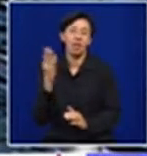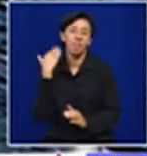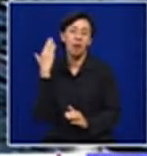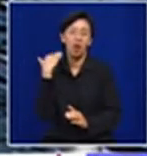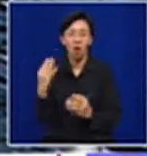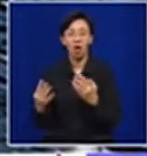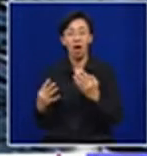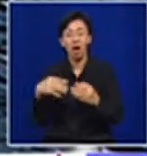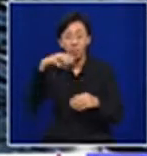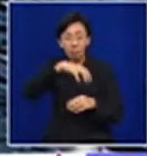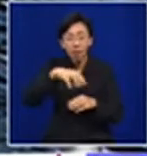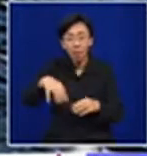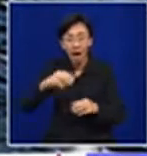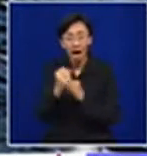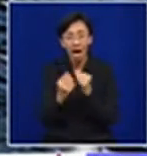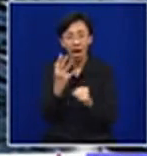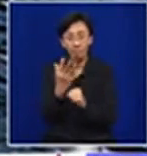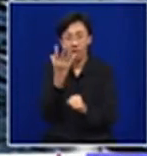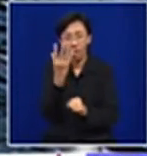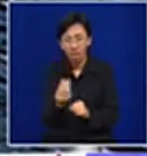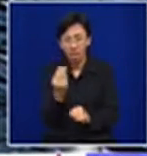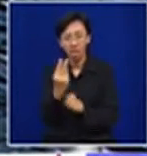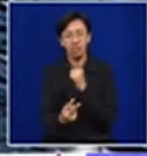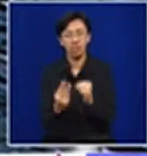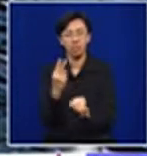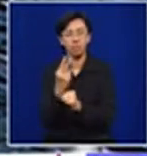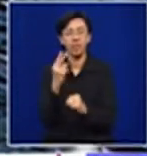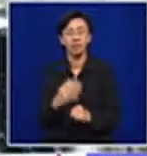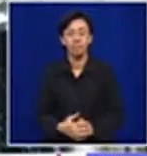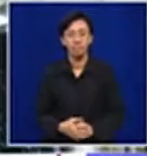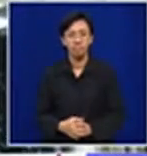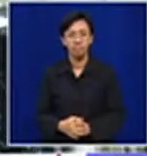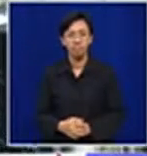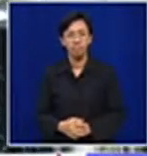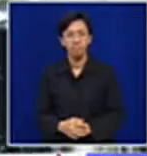าเบียจาก5ปีเหลือคนละ2ปีค่ะ